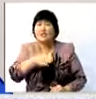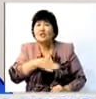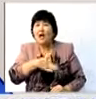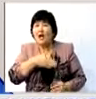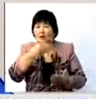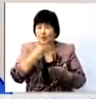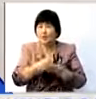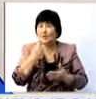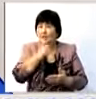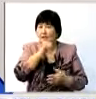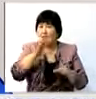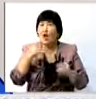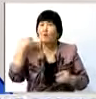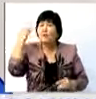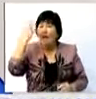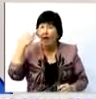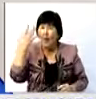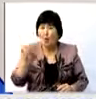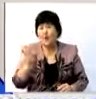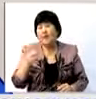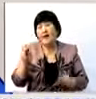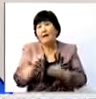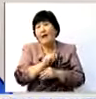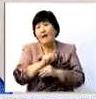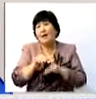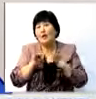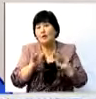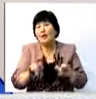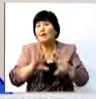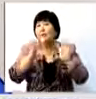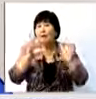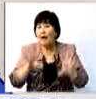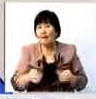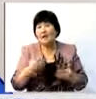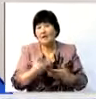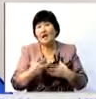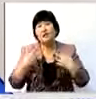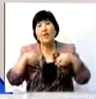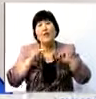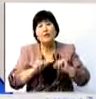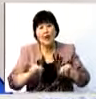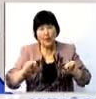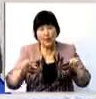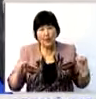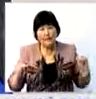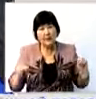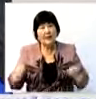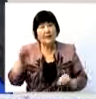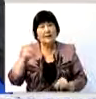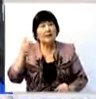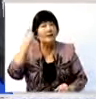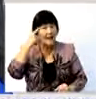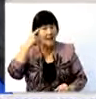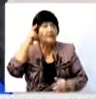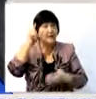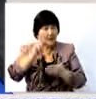дүниесінің қырсырлары, яғни психологиясы, тәлім тәрбиесі тағылымы, яғни педагогикасы, діни наным